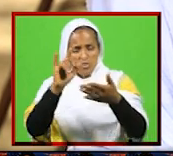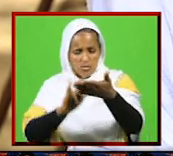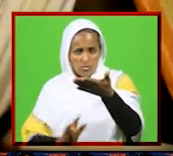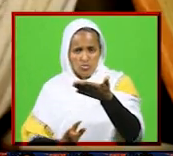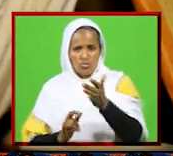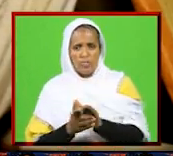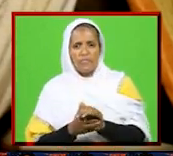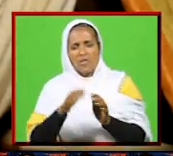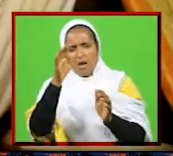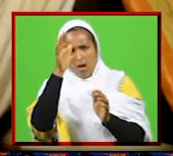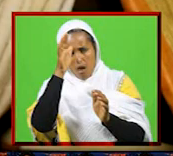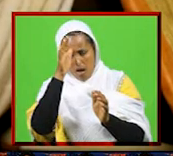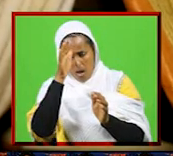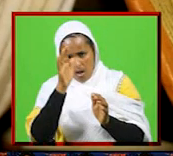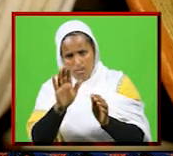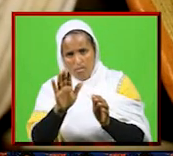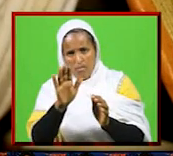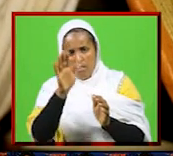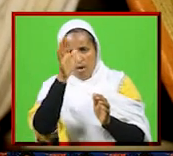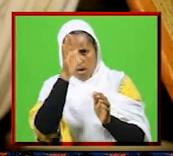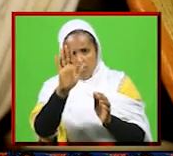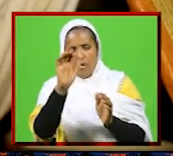ነው። ዝርዝሩም